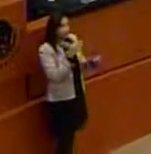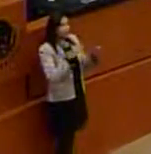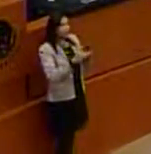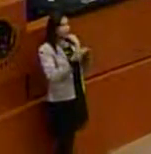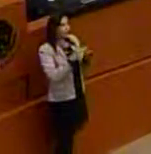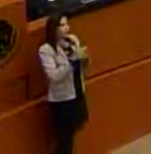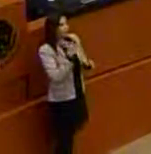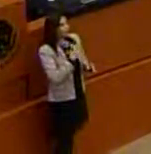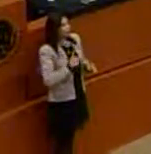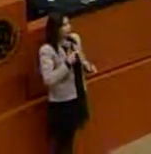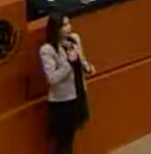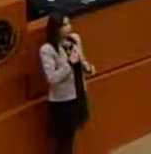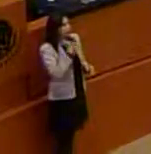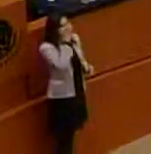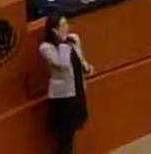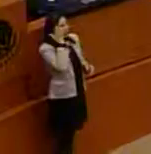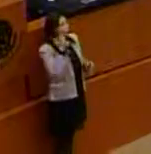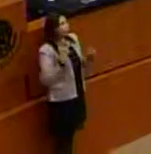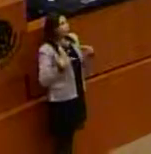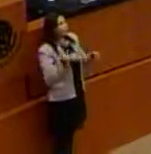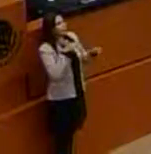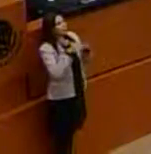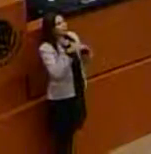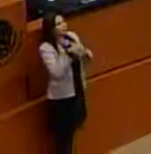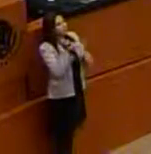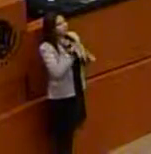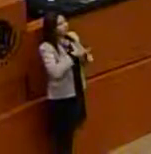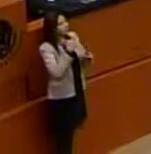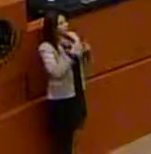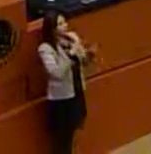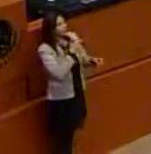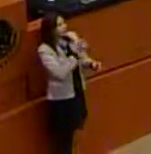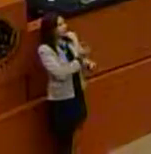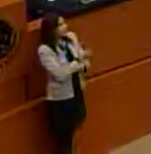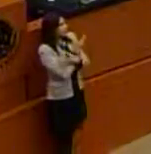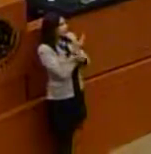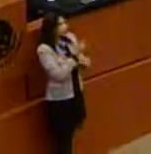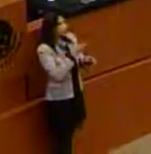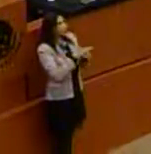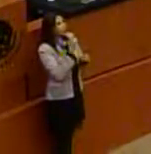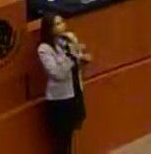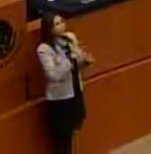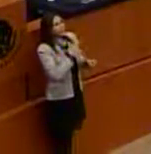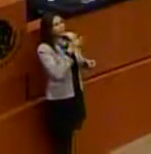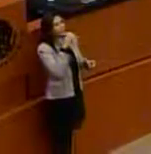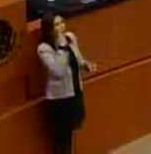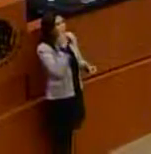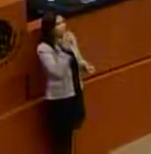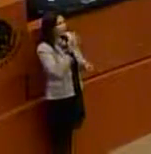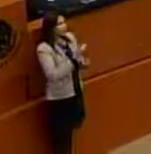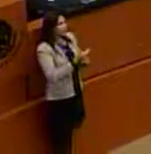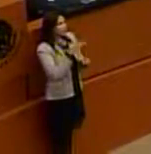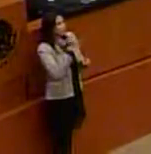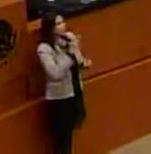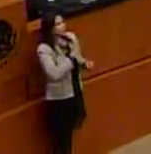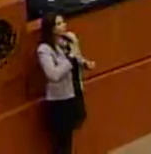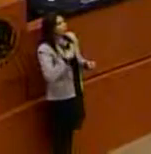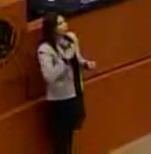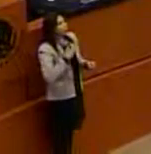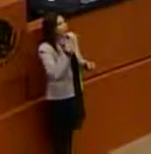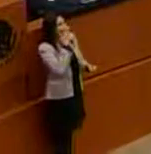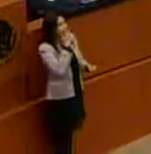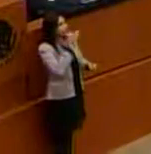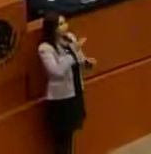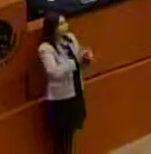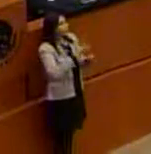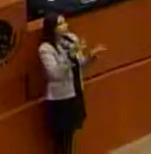côté des employés plus motivés parce qu'engagés sur une base volontaire. Ils sont aussi déchargés de leur responsabilité de faire vivre les gens, ce